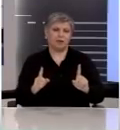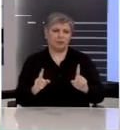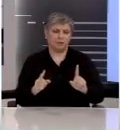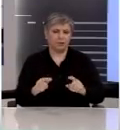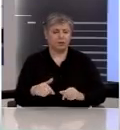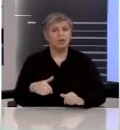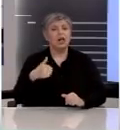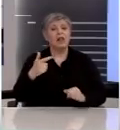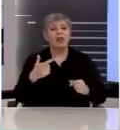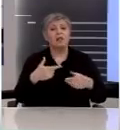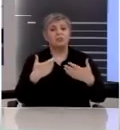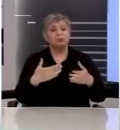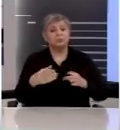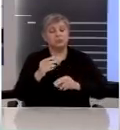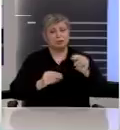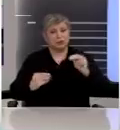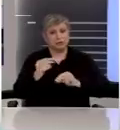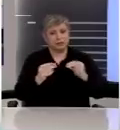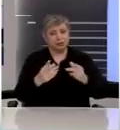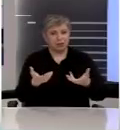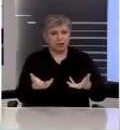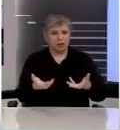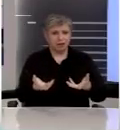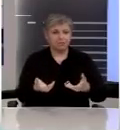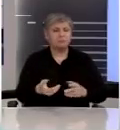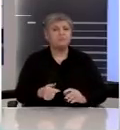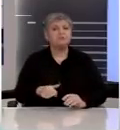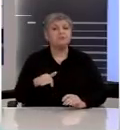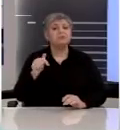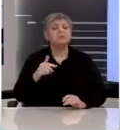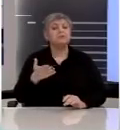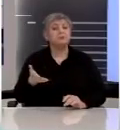ύστερα ανοίγει πολύ το πράγμα. Παρακαλώ.